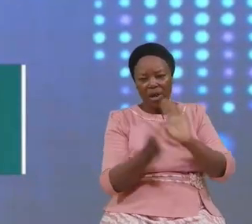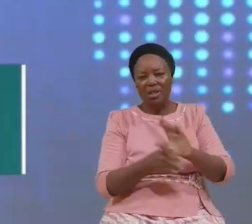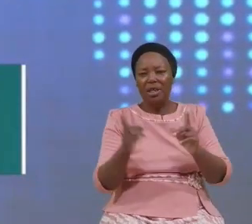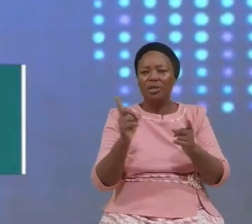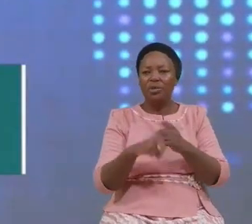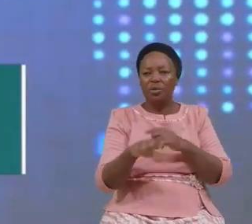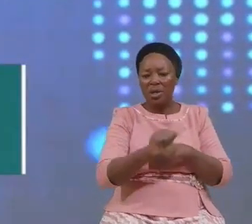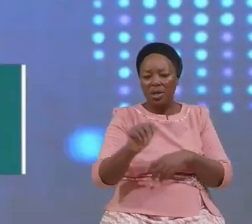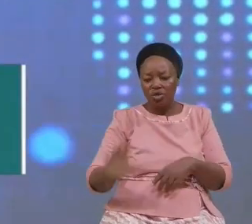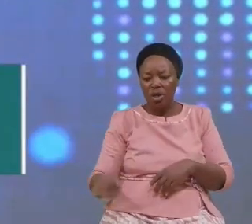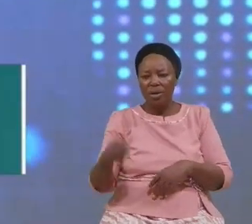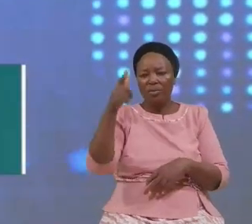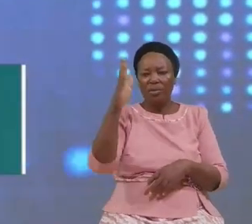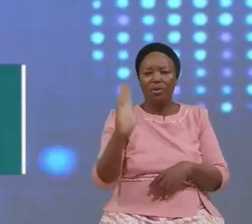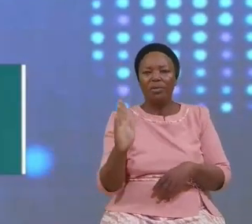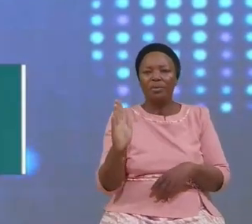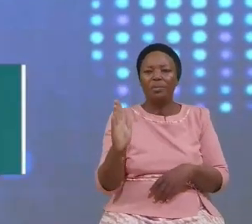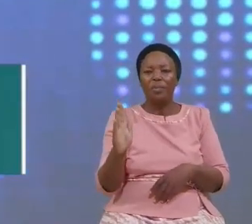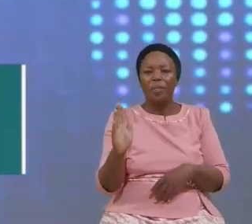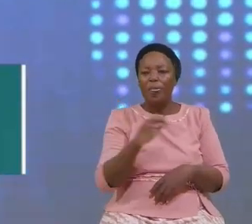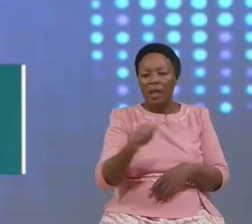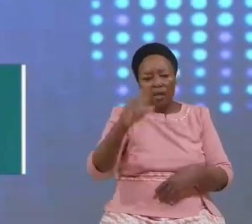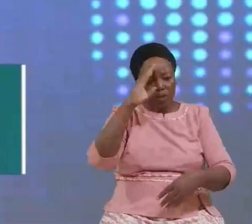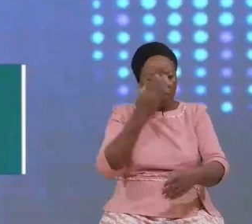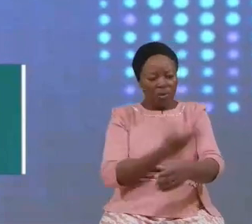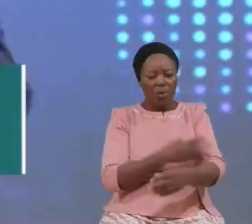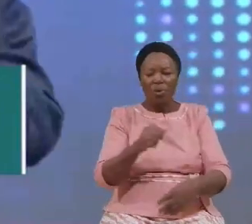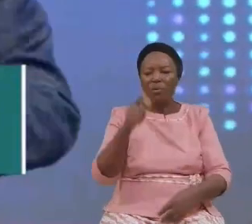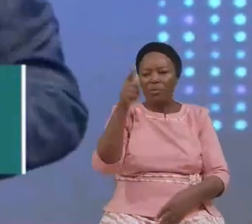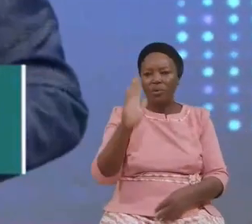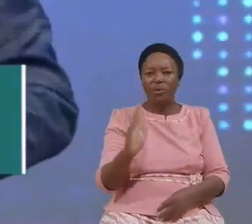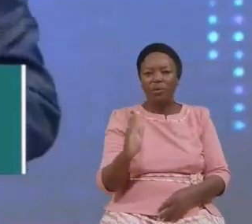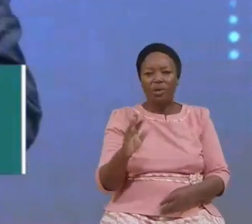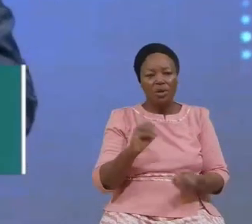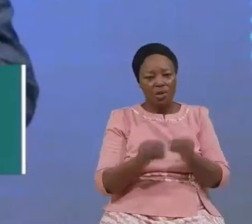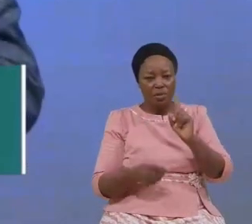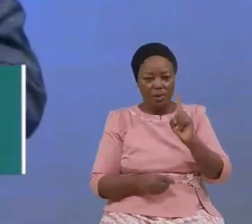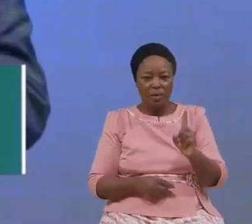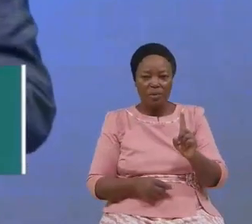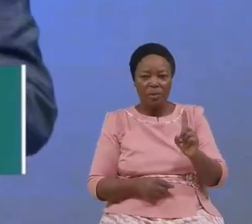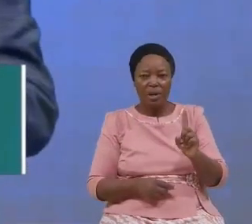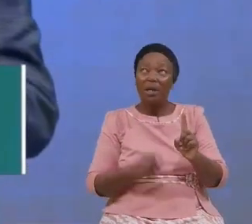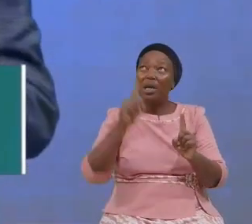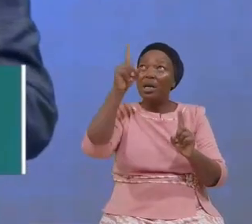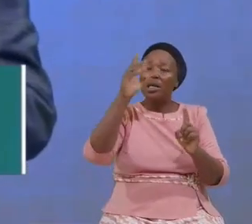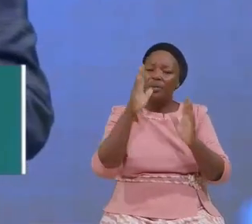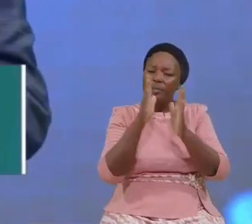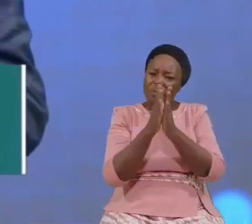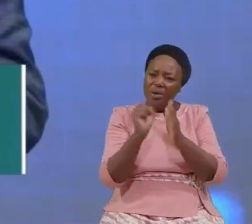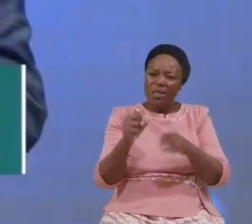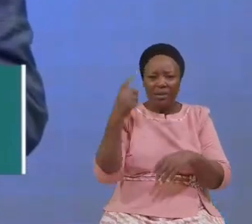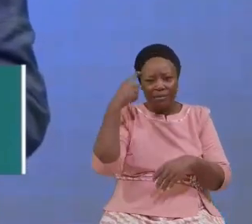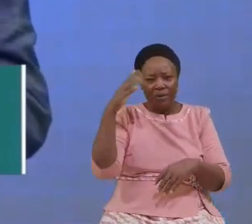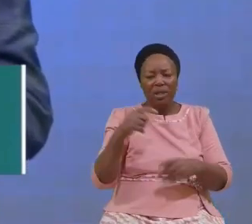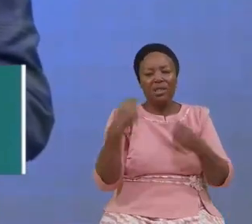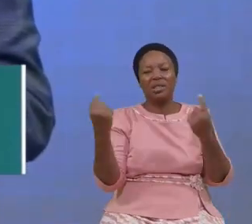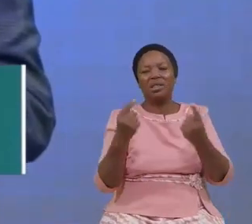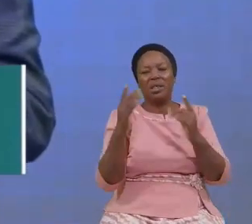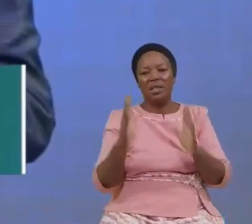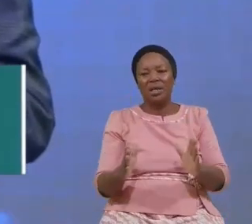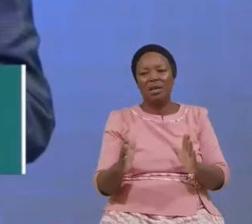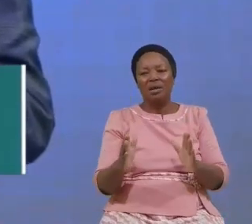deviennent enfant de Dieu deviennent Fils de Dieu premièrement il prit pour les pécheurs